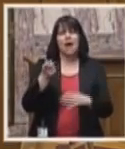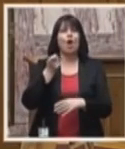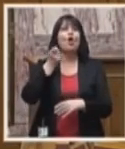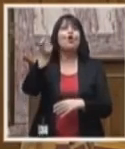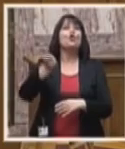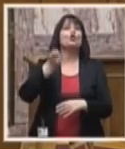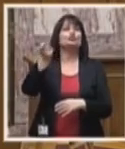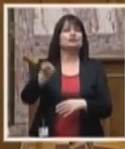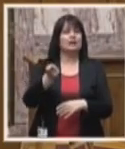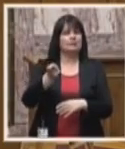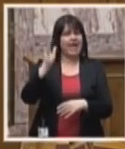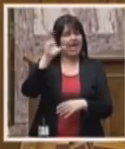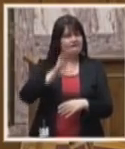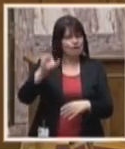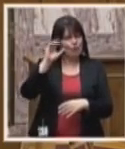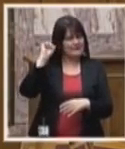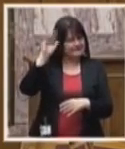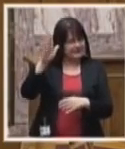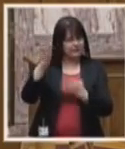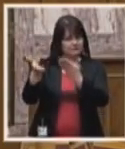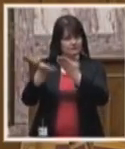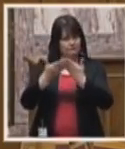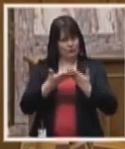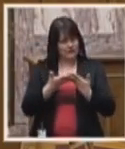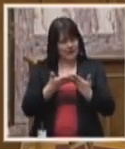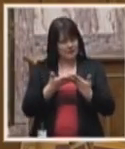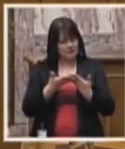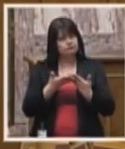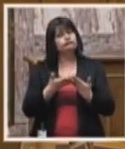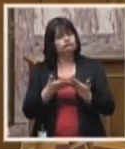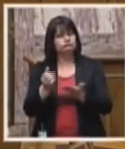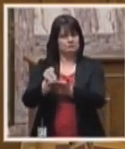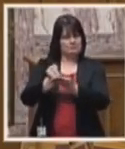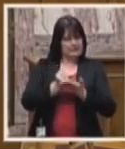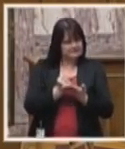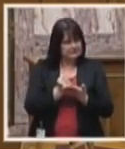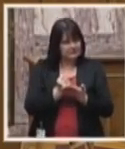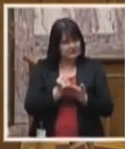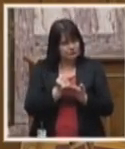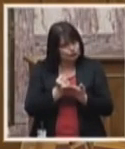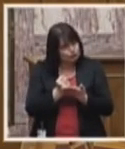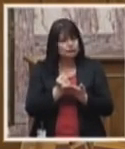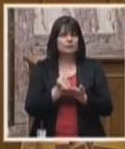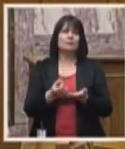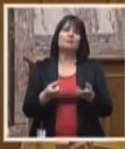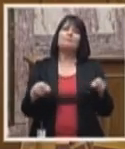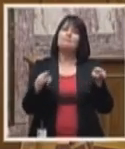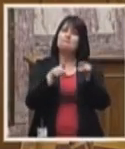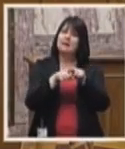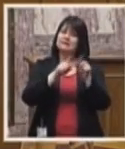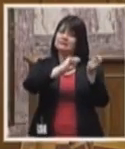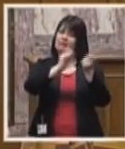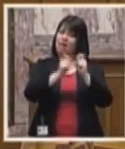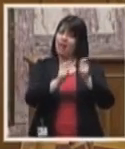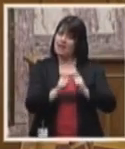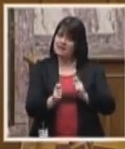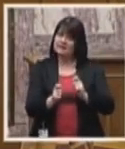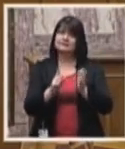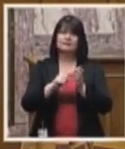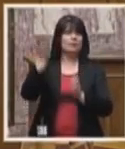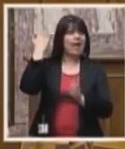των εταίρων μας, που προτίθενται να βάλουν πλάτη, θα έχουμε παράλληλα κάνει και αλλαγές που έπρεπε